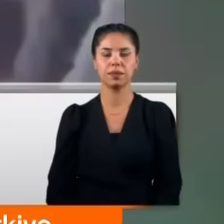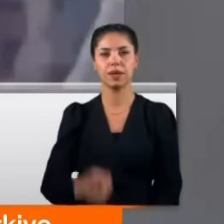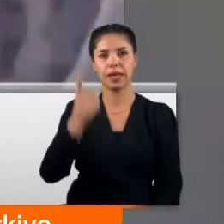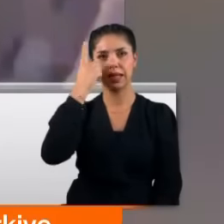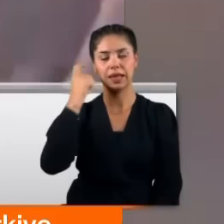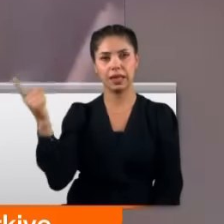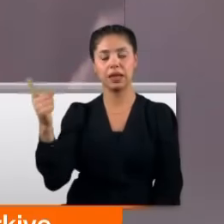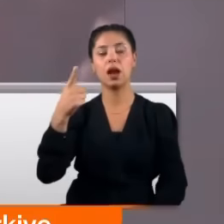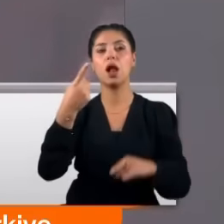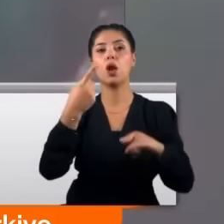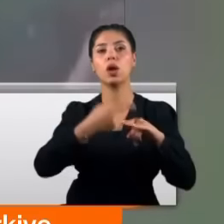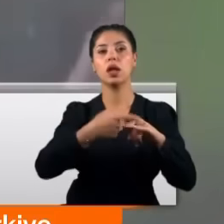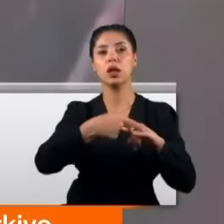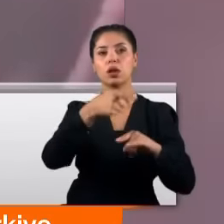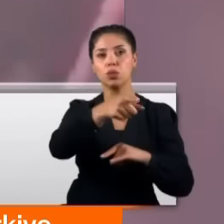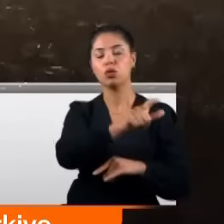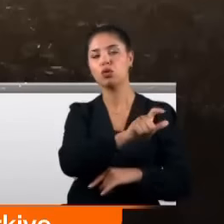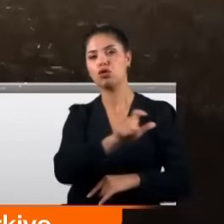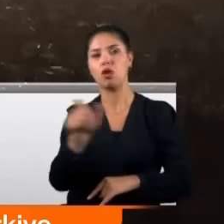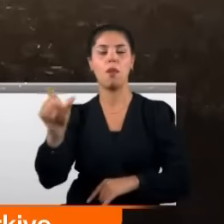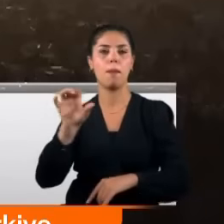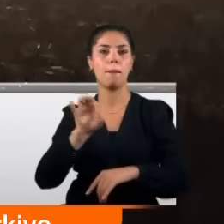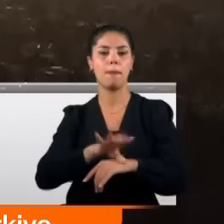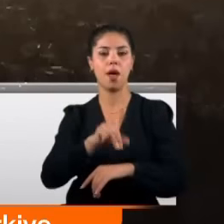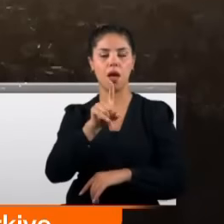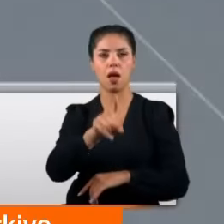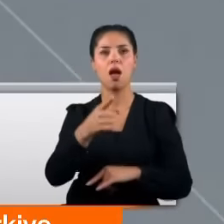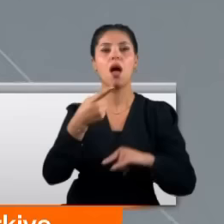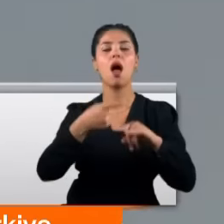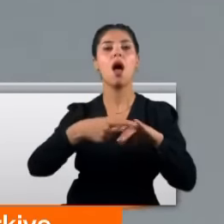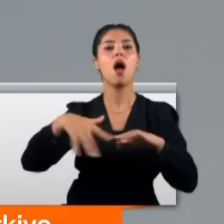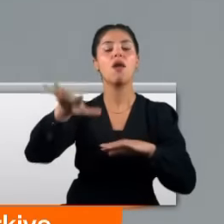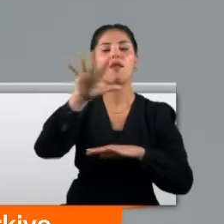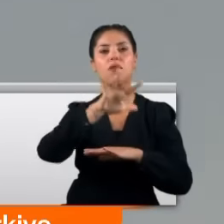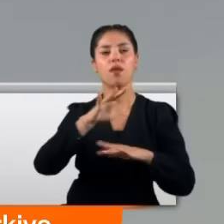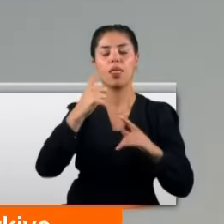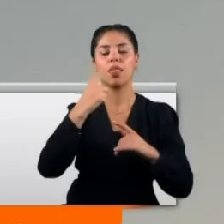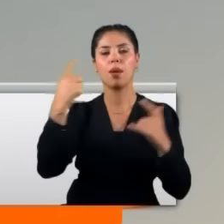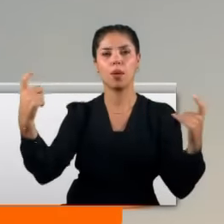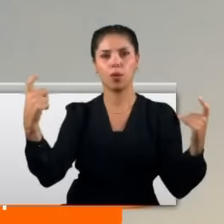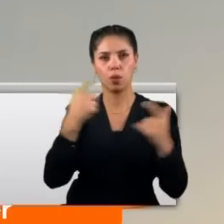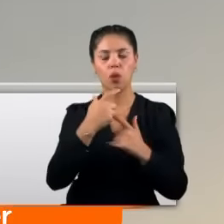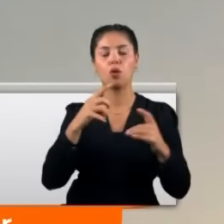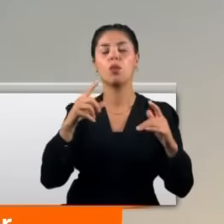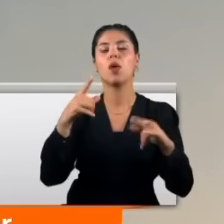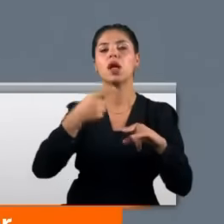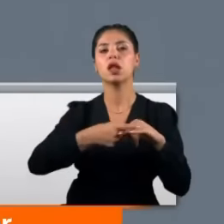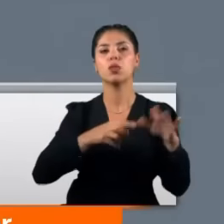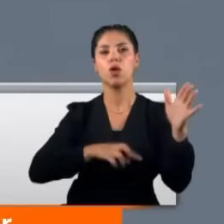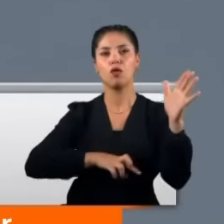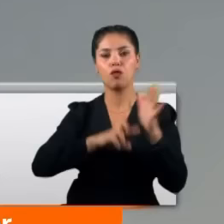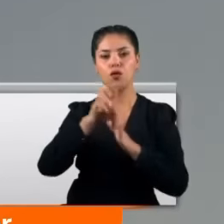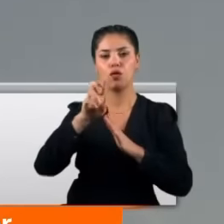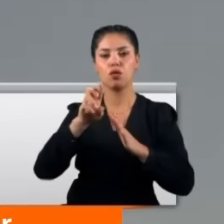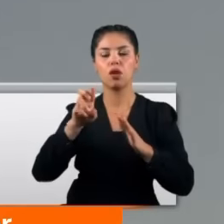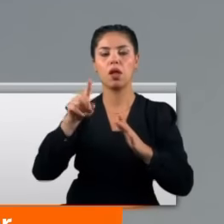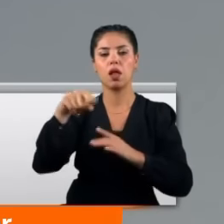İsrail'e Hizbullah'ın misillemesi de gecikmedi. Hayfa semalarında demir kubbe ve Hizbullah füzeleri işte böyle karşılaştı.